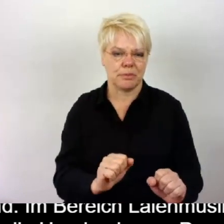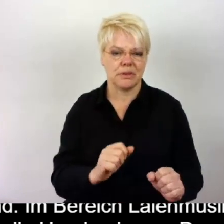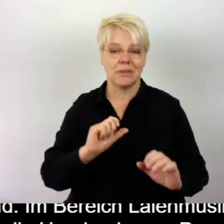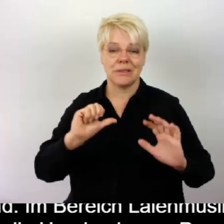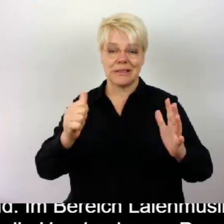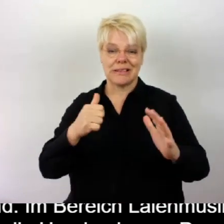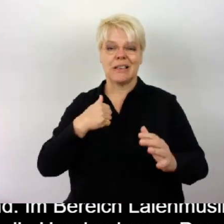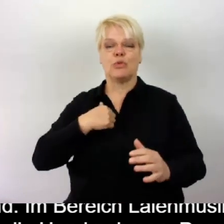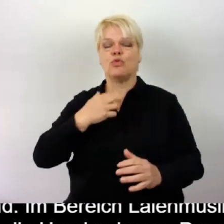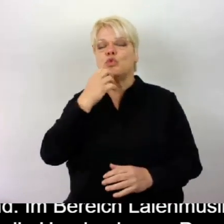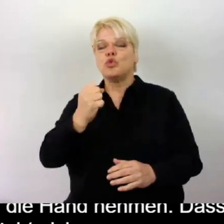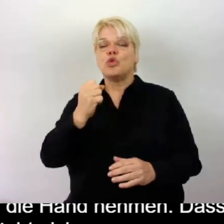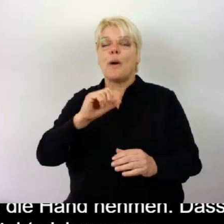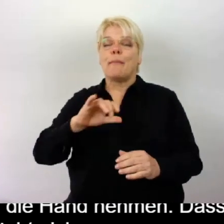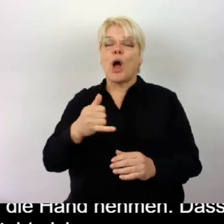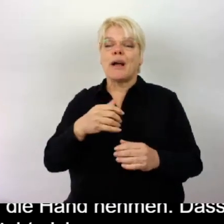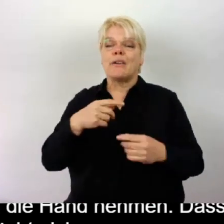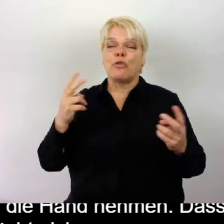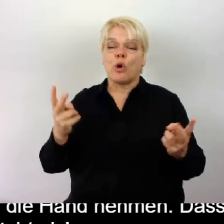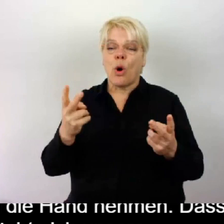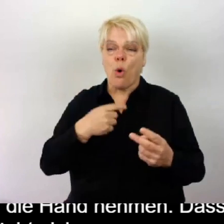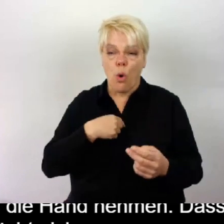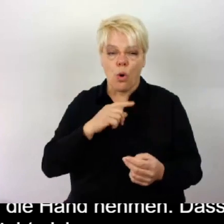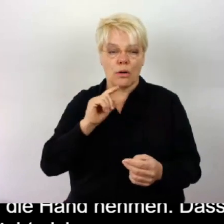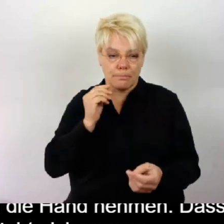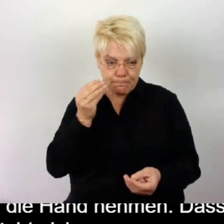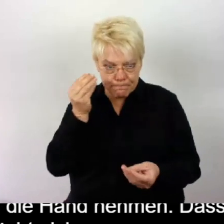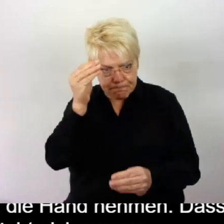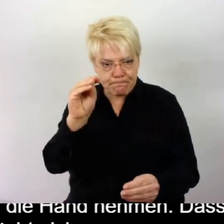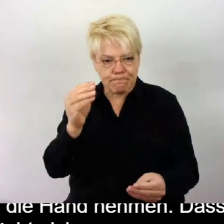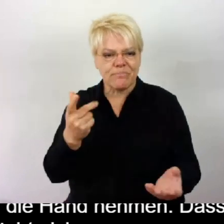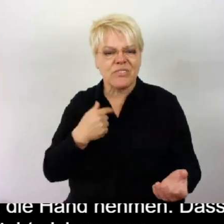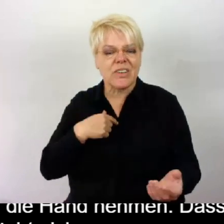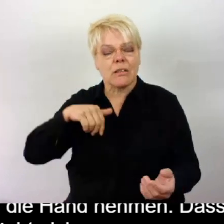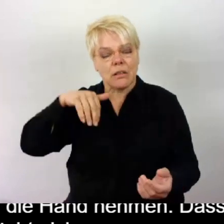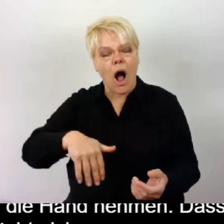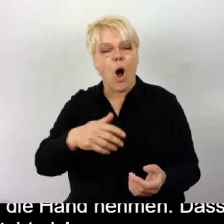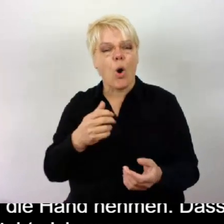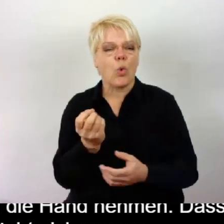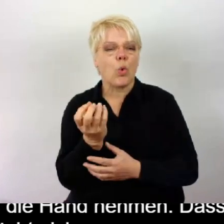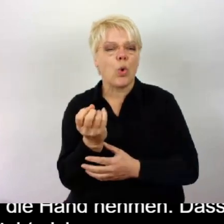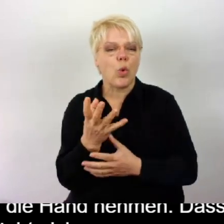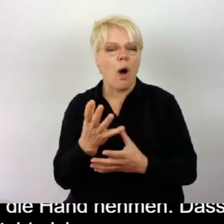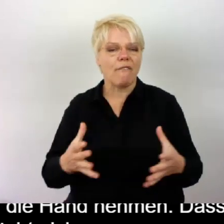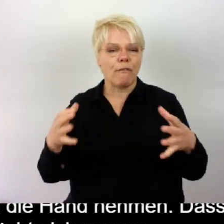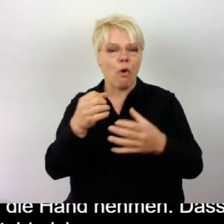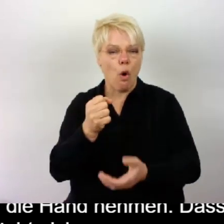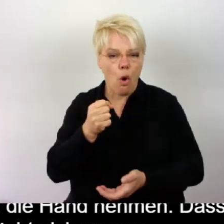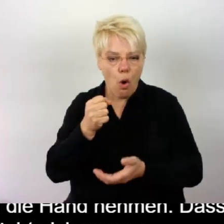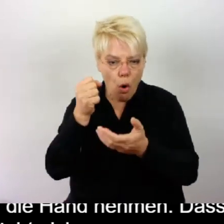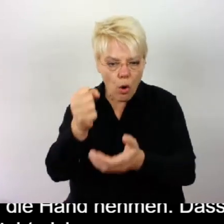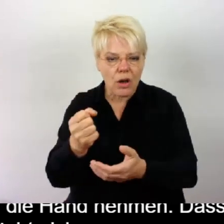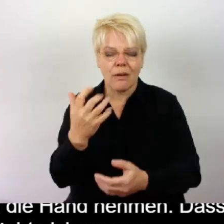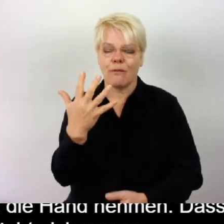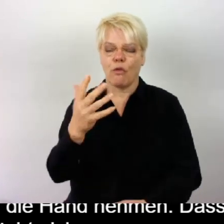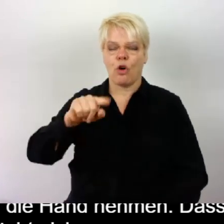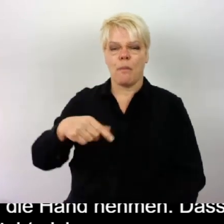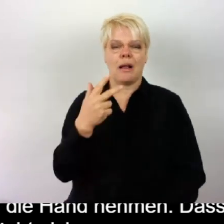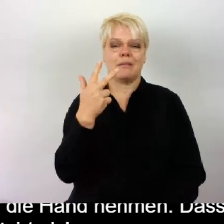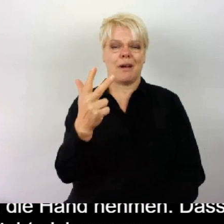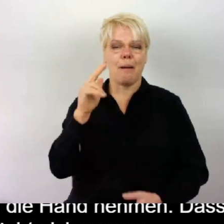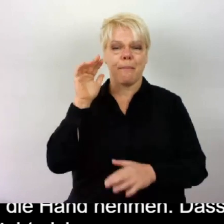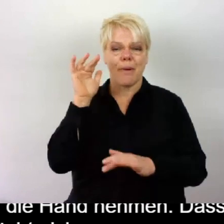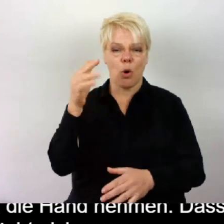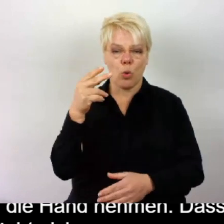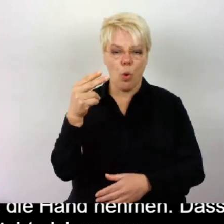wir in den letzten Wochen und Monaten schon 800 Projekte, Förderungen von Veranstaltern, Vereinen,